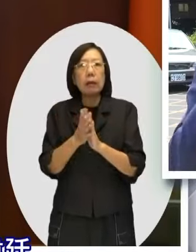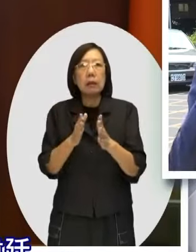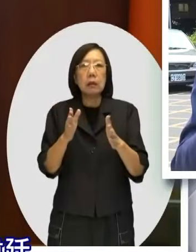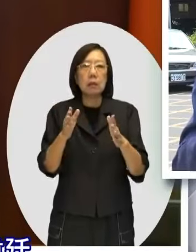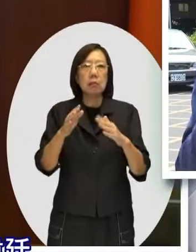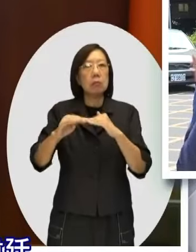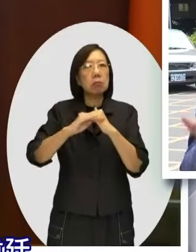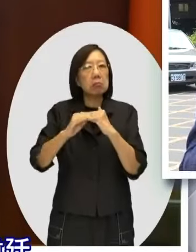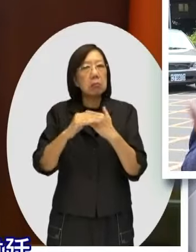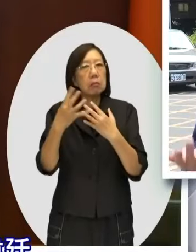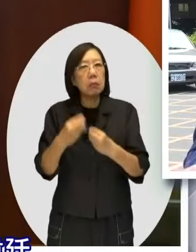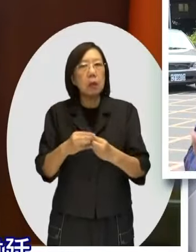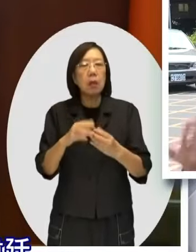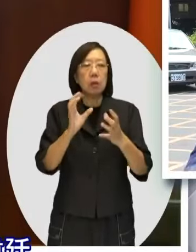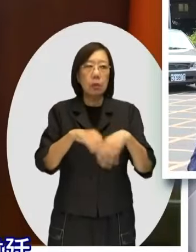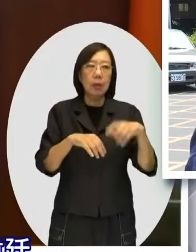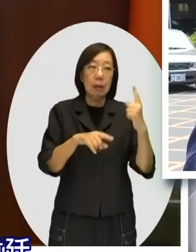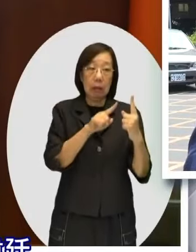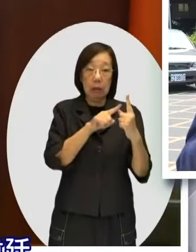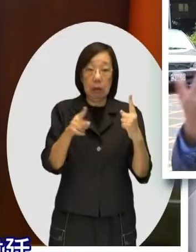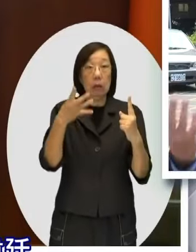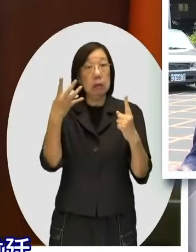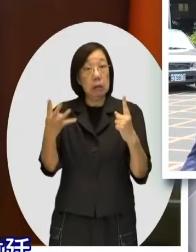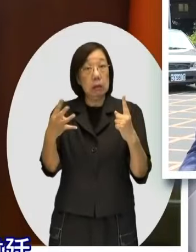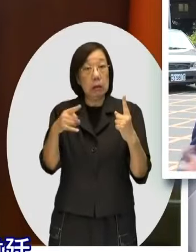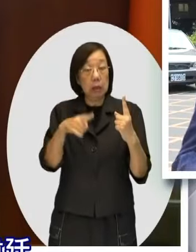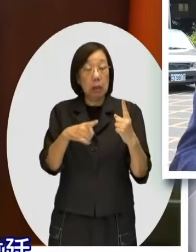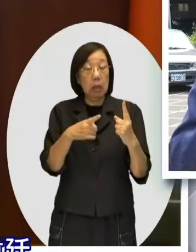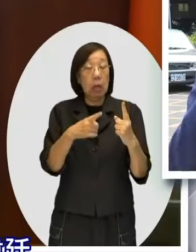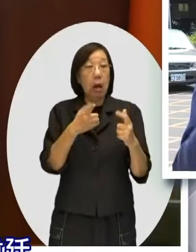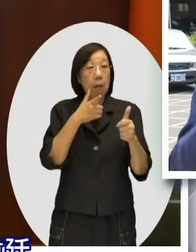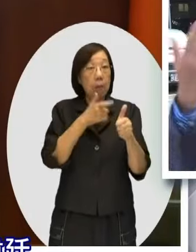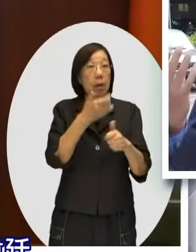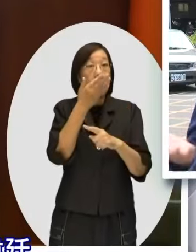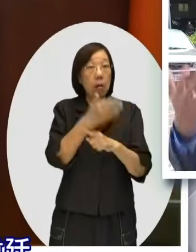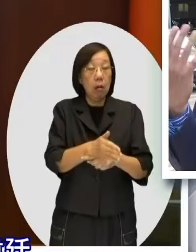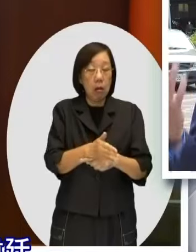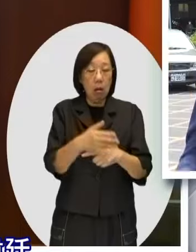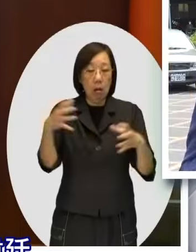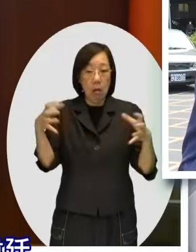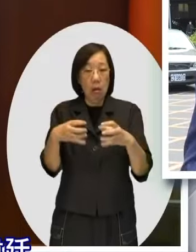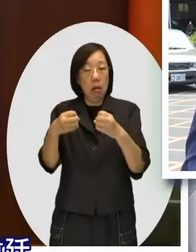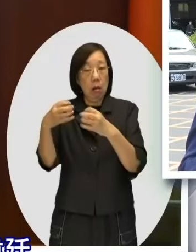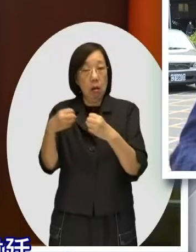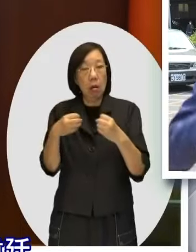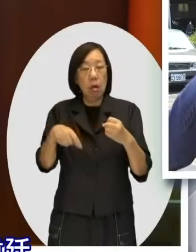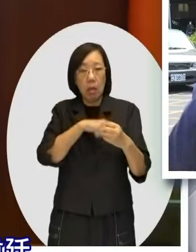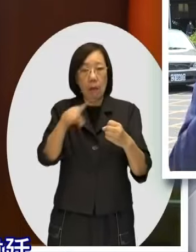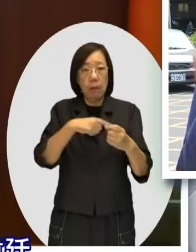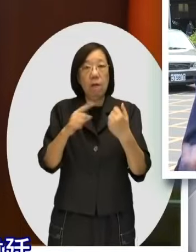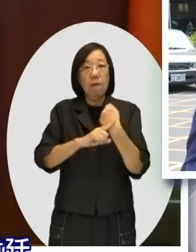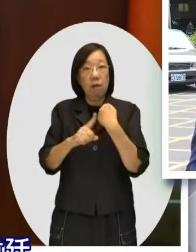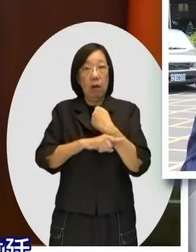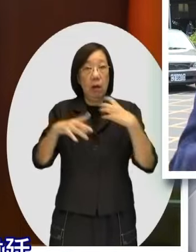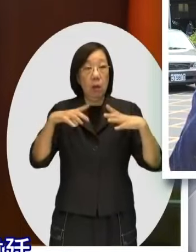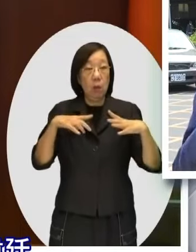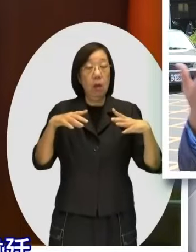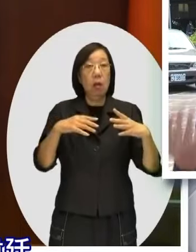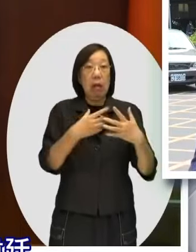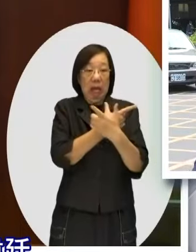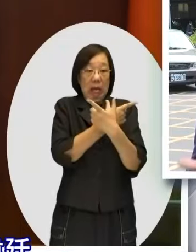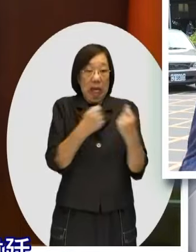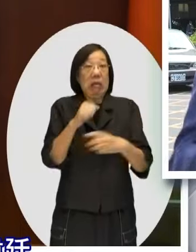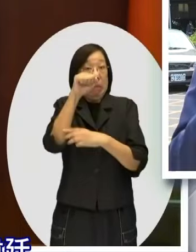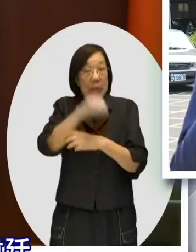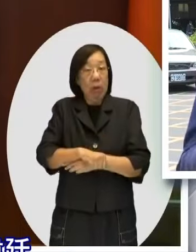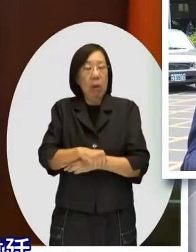你可能涉及到未来可能涉及到死刑之罪，你可能也没有那么害怕，因为很可能你不会被判处死刑。 就算有死刑存在，你也不